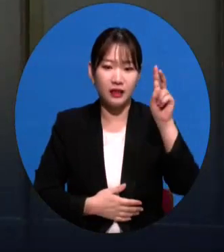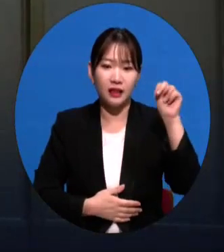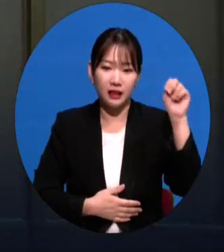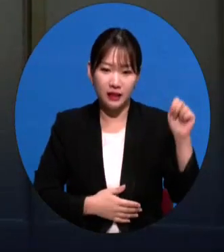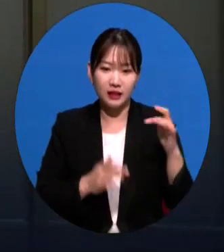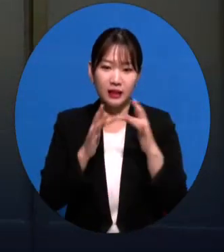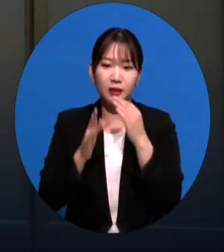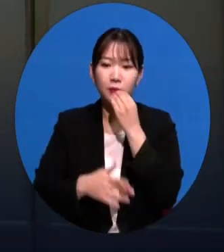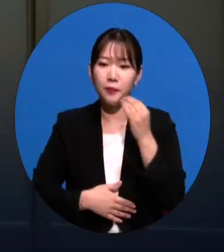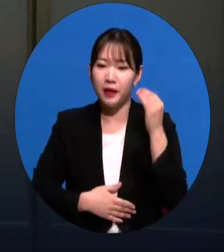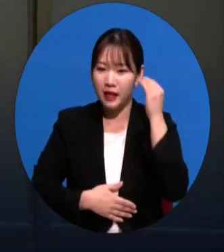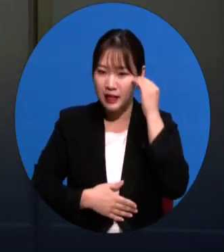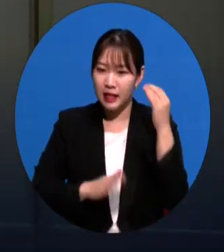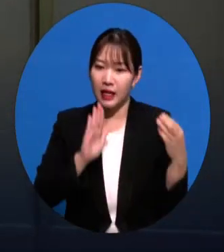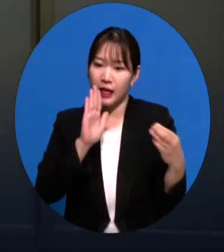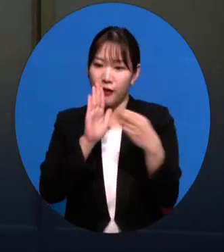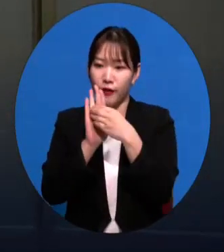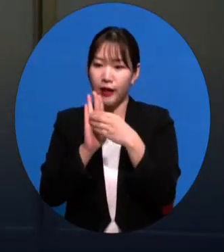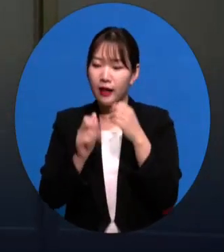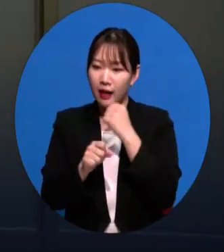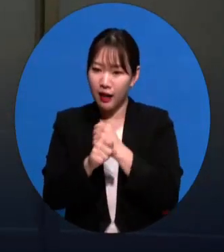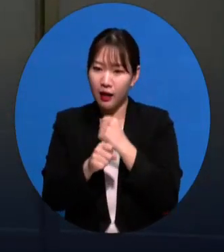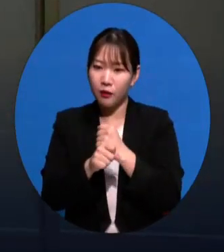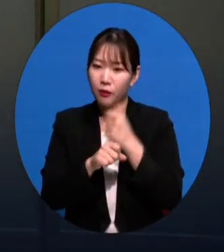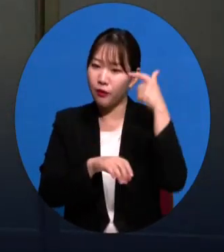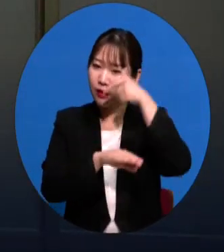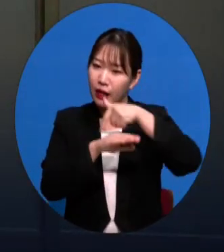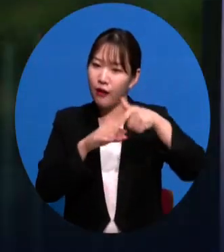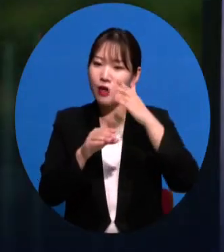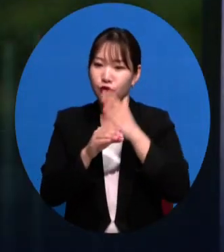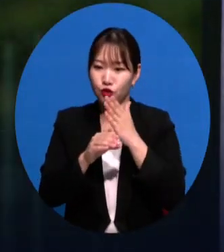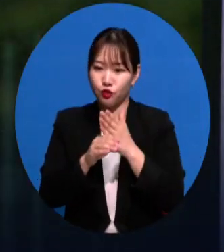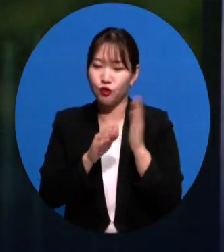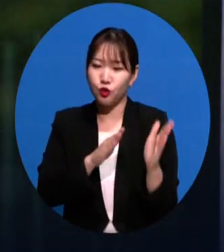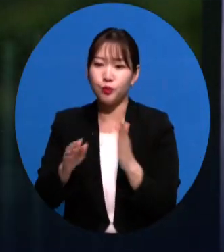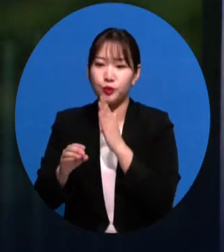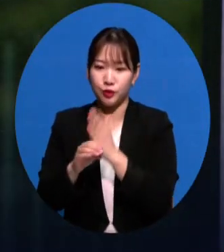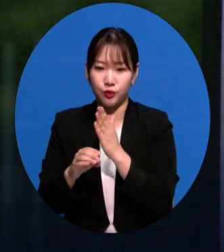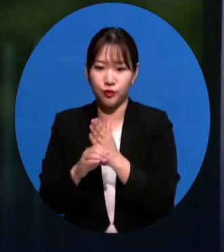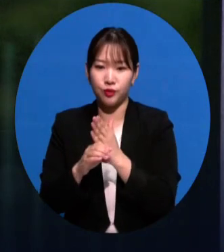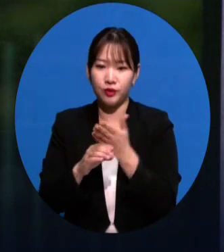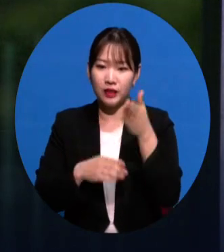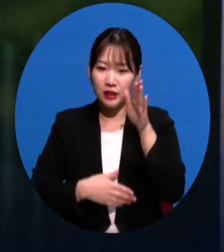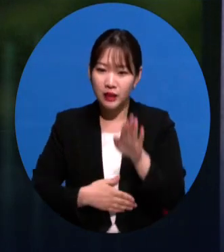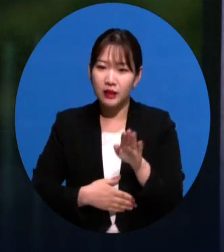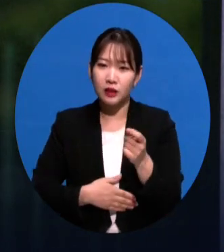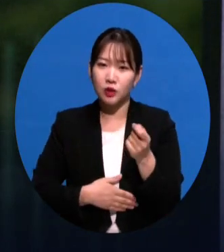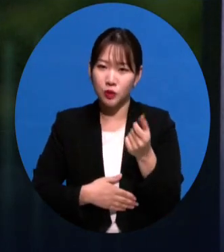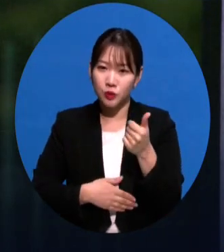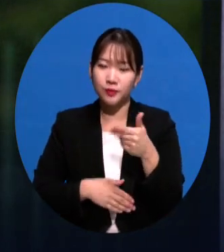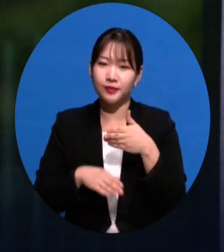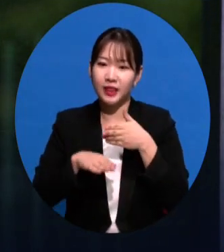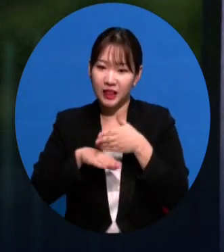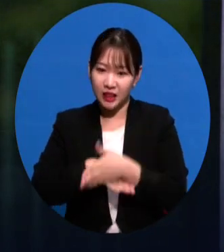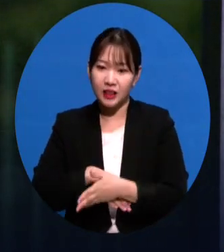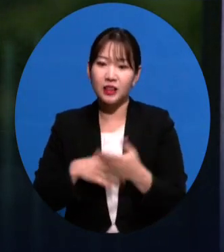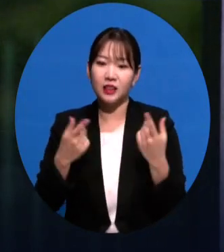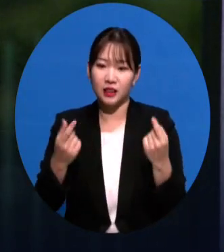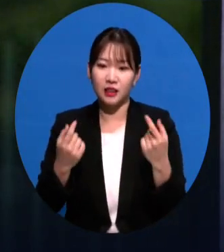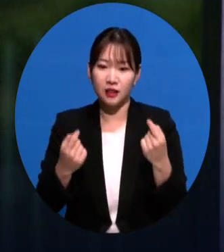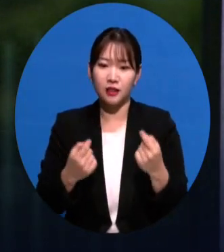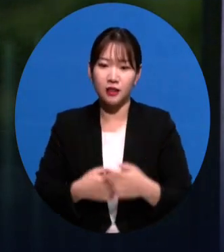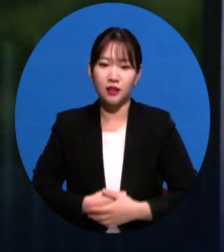저희가 홈페이지 정도는 지금 하려고 그 시안을 조금 준비를 하고 있었거든요. 그런 사항에서는 조금